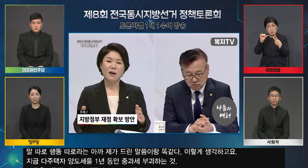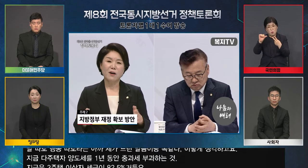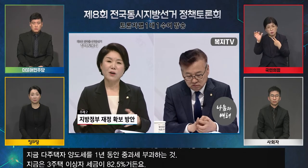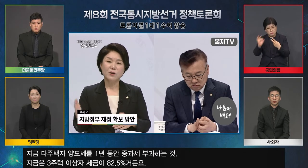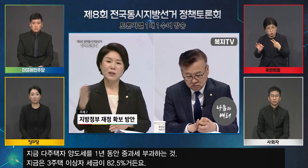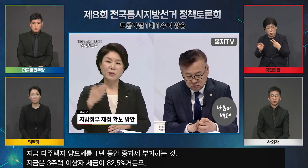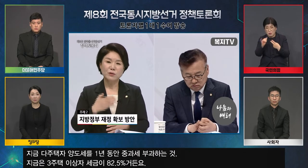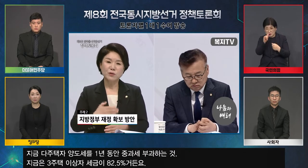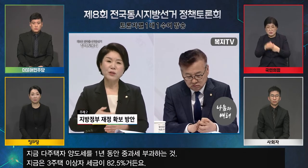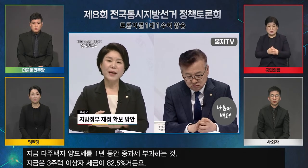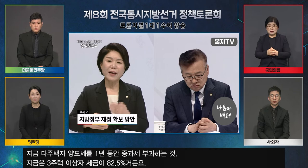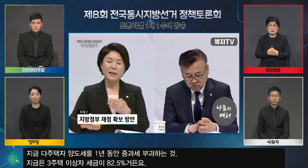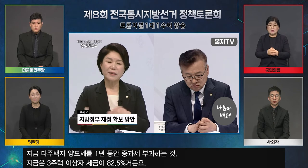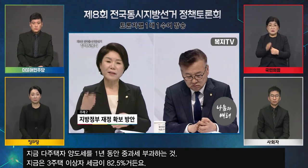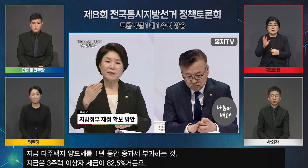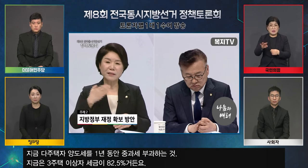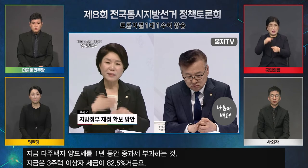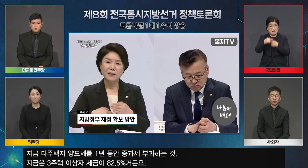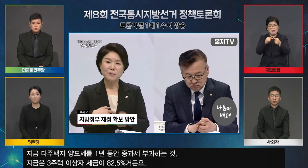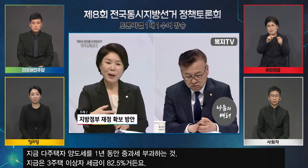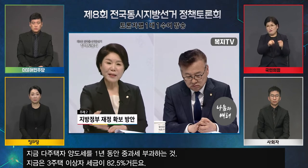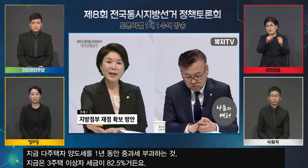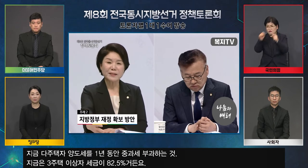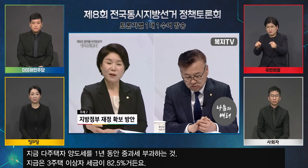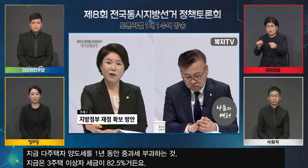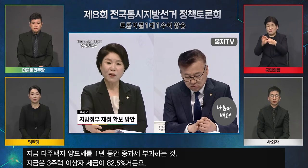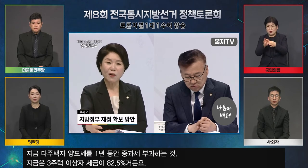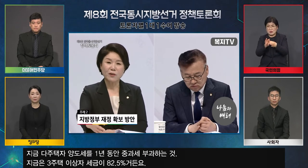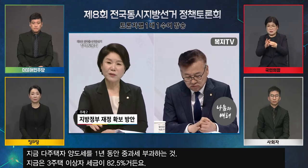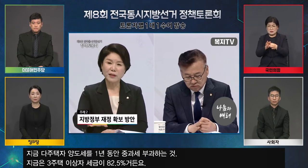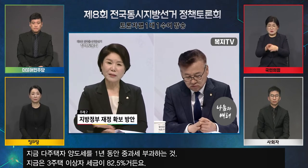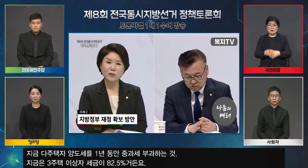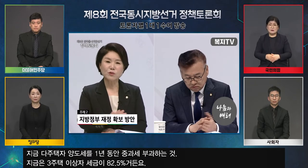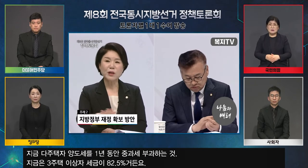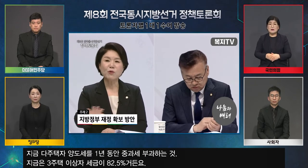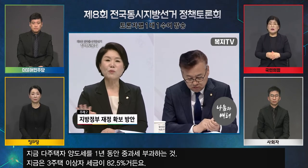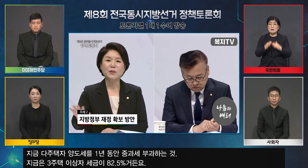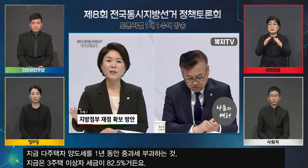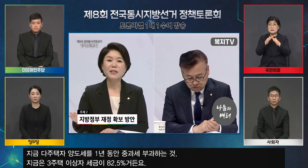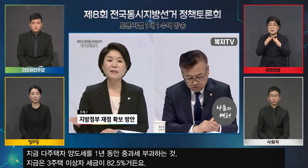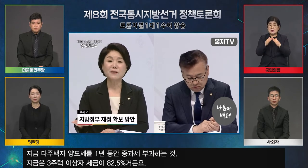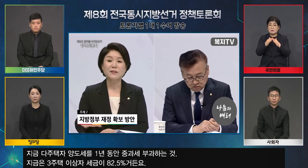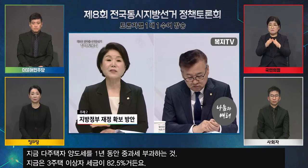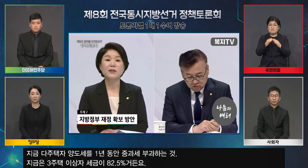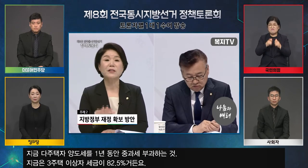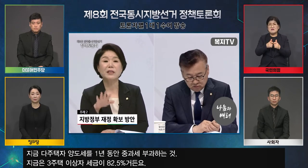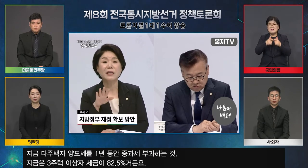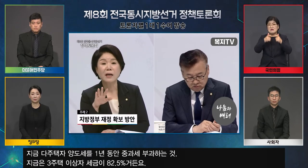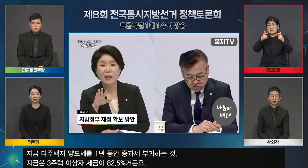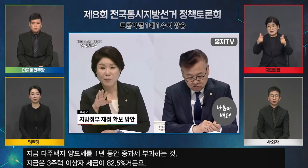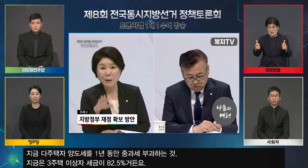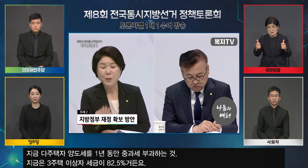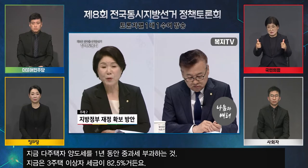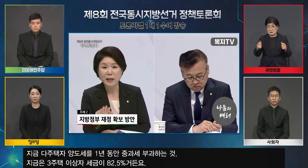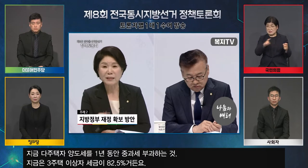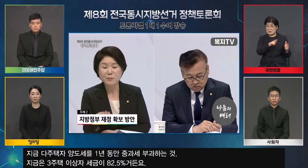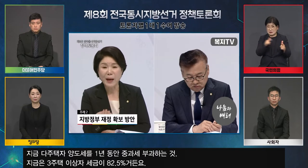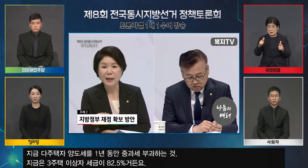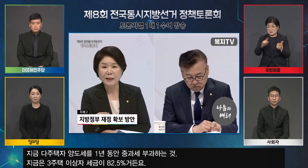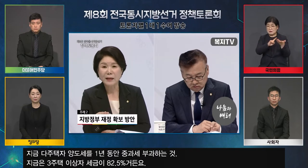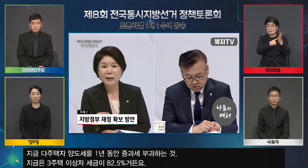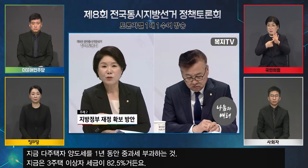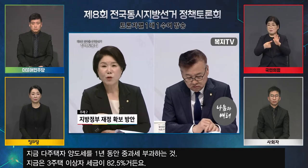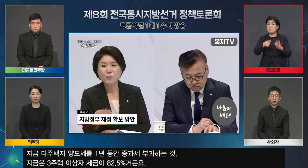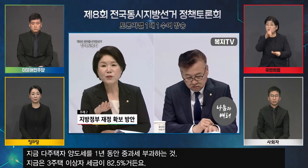주택을 팔게 해서 그래서 주택 공급을 늘리는 것은 저희들이 발표를